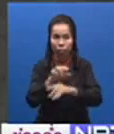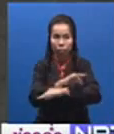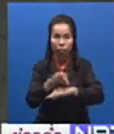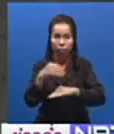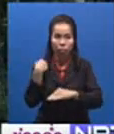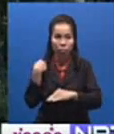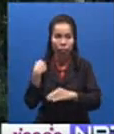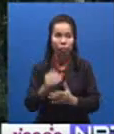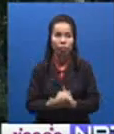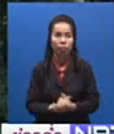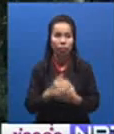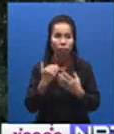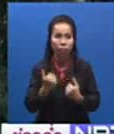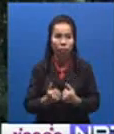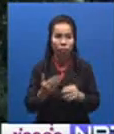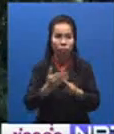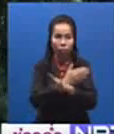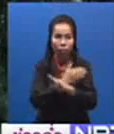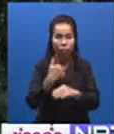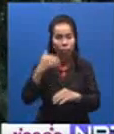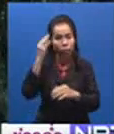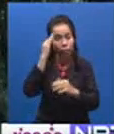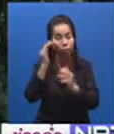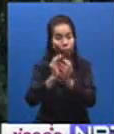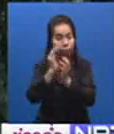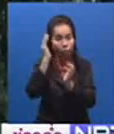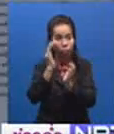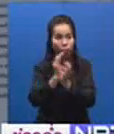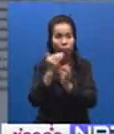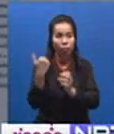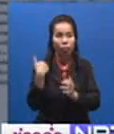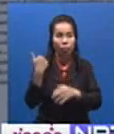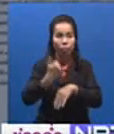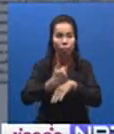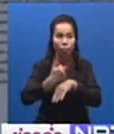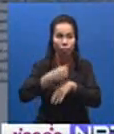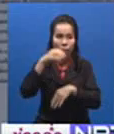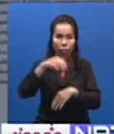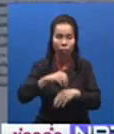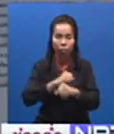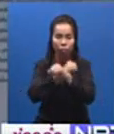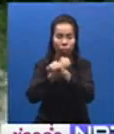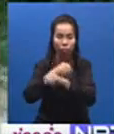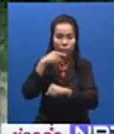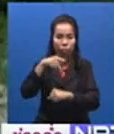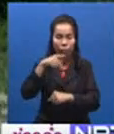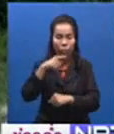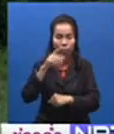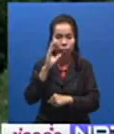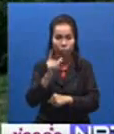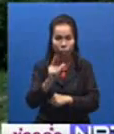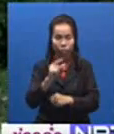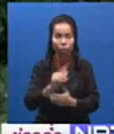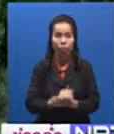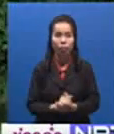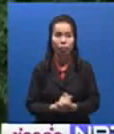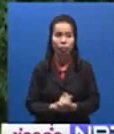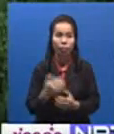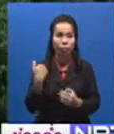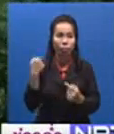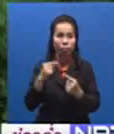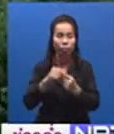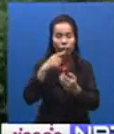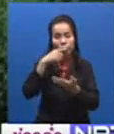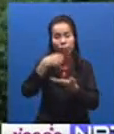เหมาล่าสุดพันตำรวจโทสามารถชัยณรงค์ผู้อำนวยการสำนักงานป้องกันและปราบปรามการทุจริตในภาครัฐเขตพื้นที่ 9